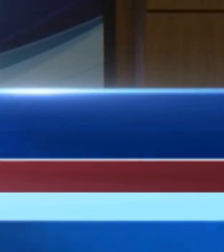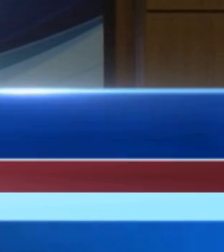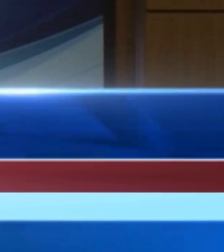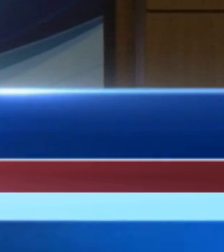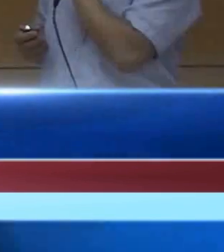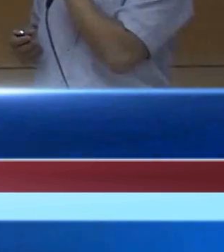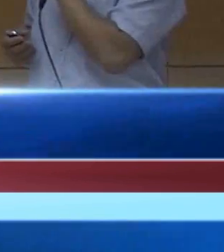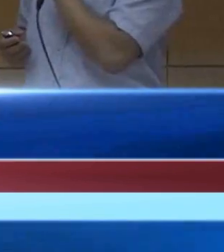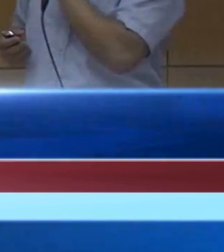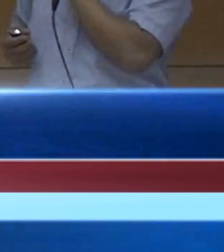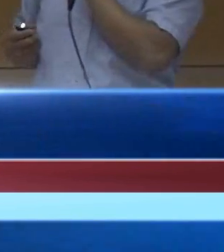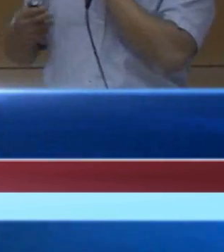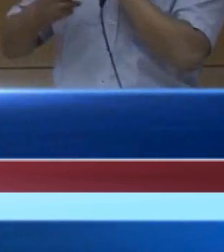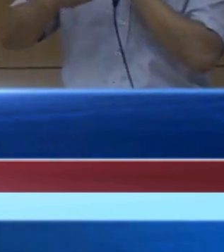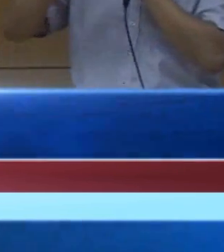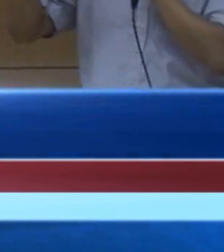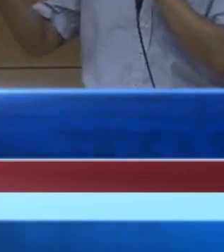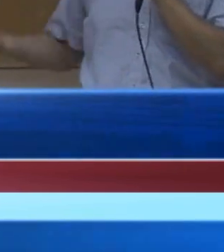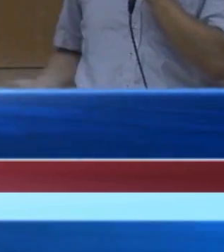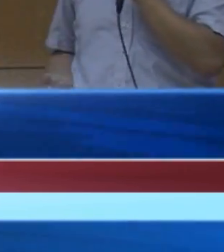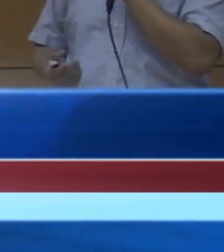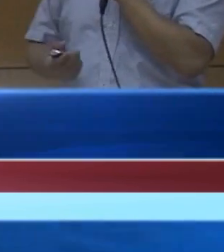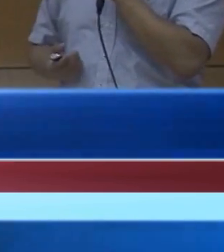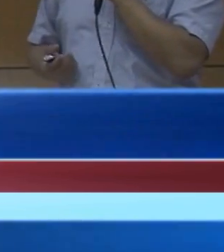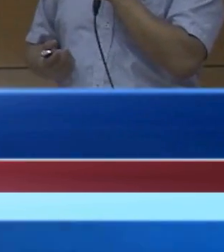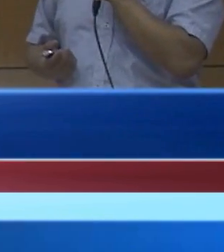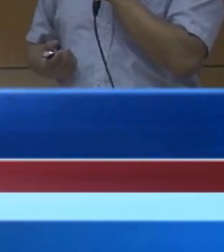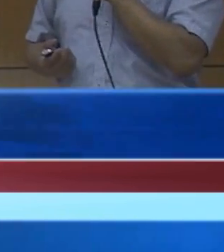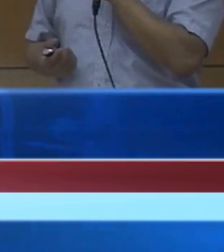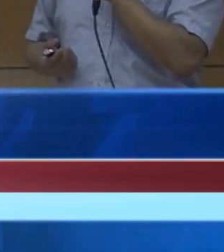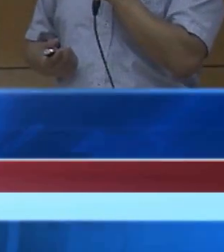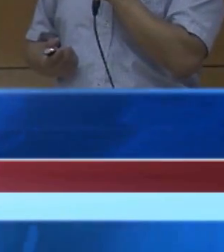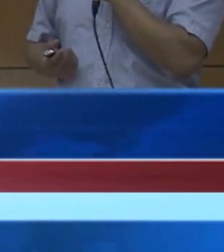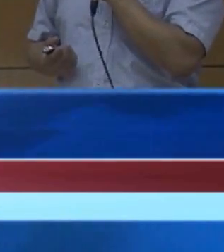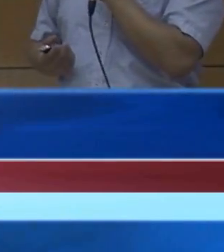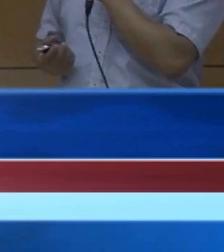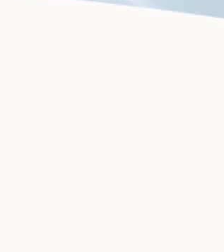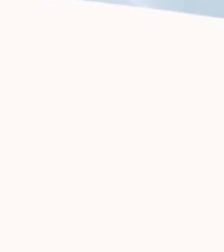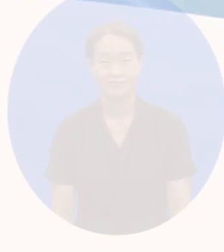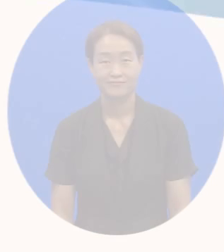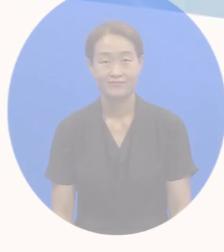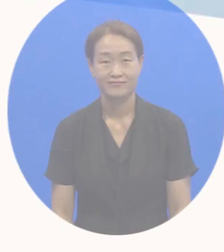기상청은 오늘 8월 11일 목요일 언론인 기상강좌를 개최했습니다.